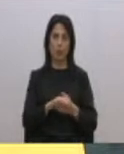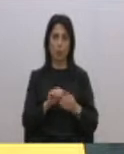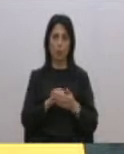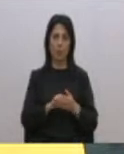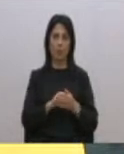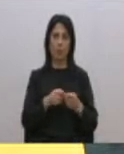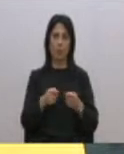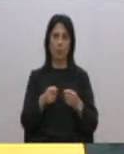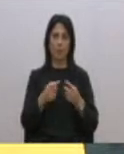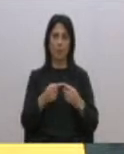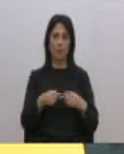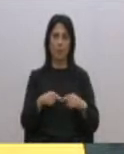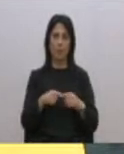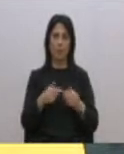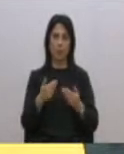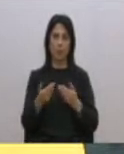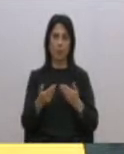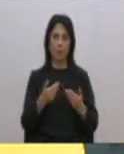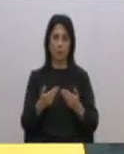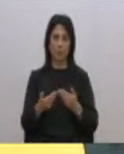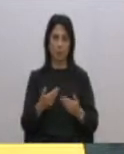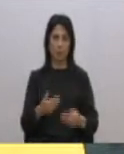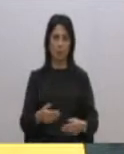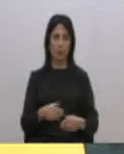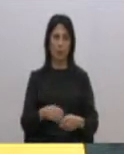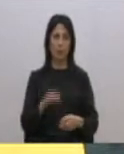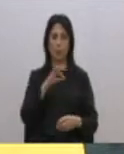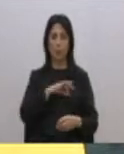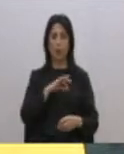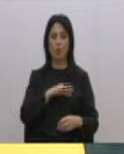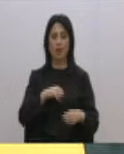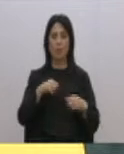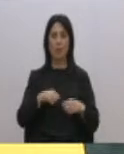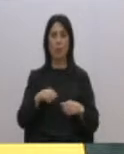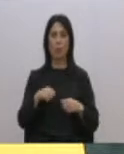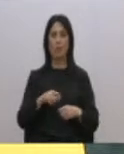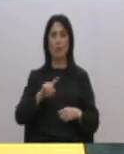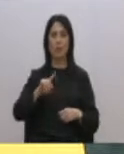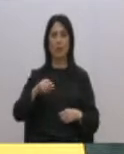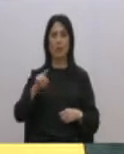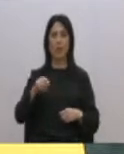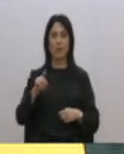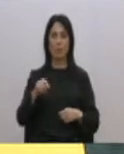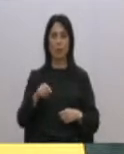მართველ ორგანიზაციასთან მიმართებაში, მოსარგებლეთა უფლებები და